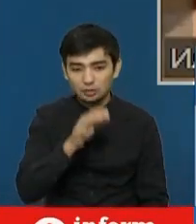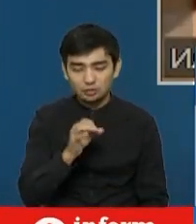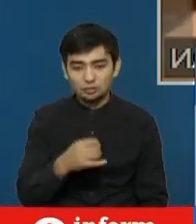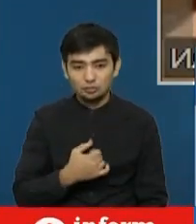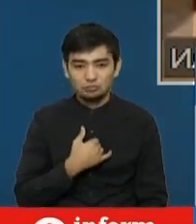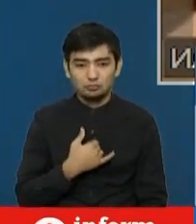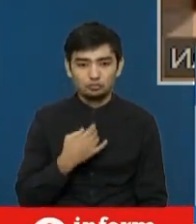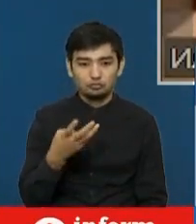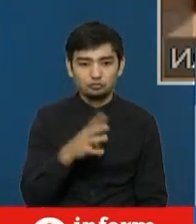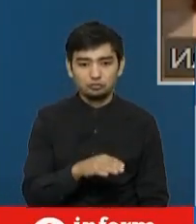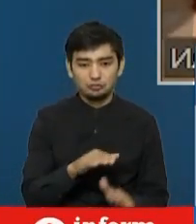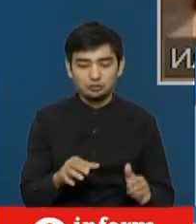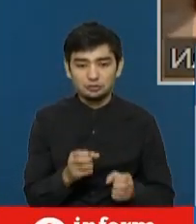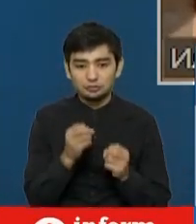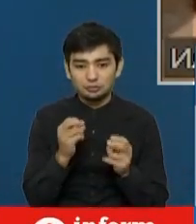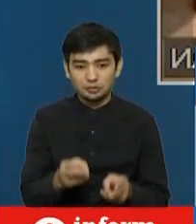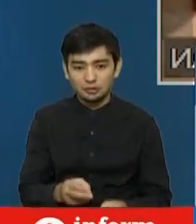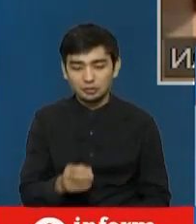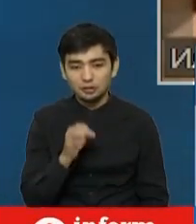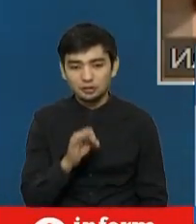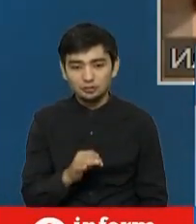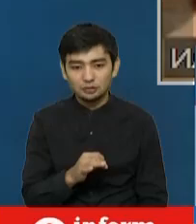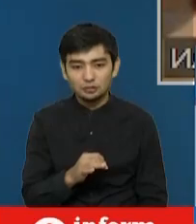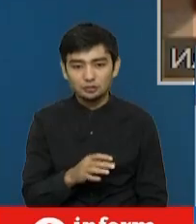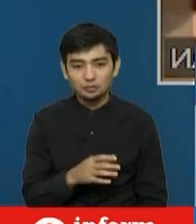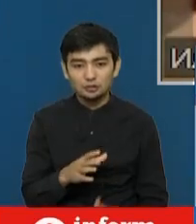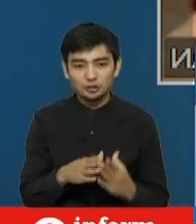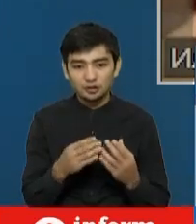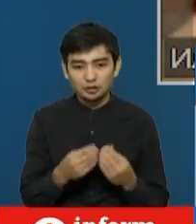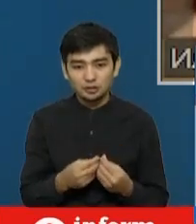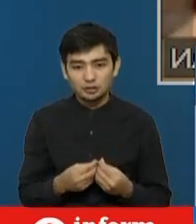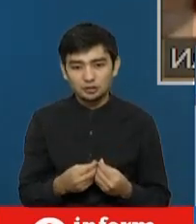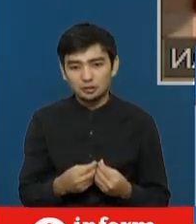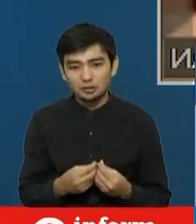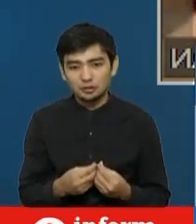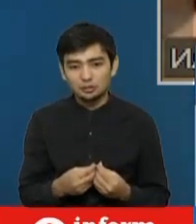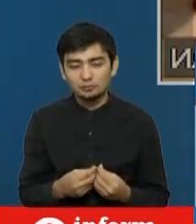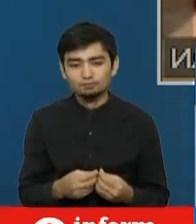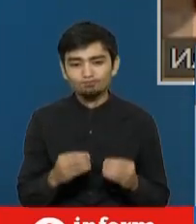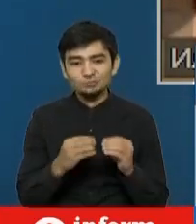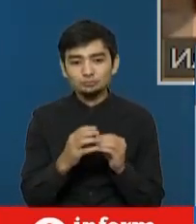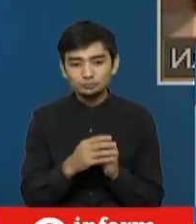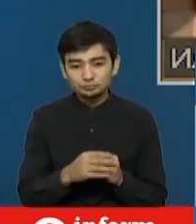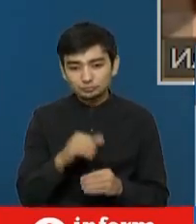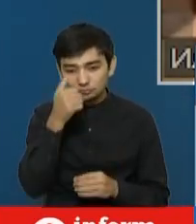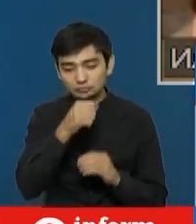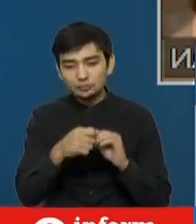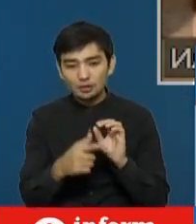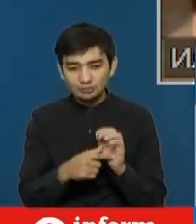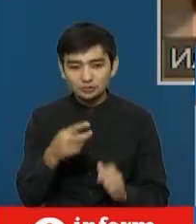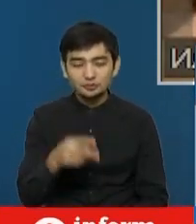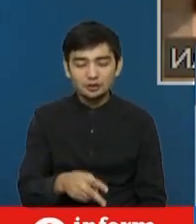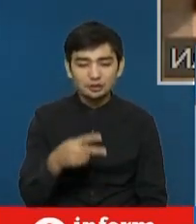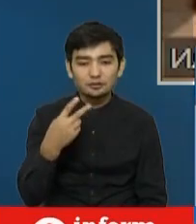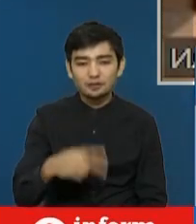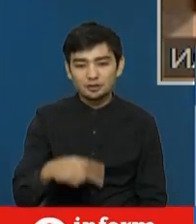четверо детей. Значит, там семья, молодцы, 15-й год, 17-й год, 20-й год и 22-й.